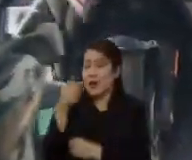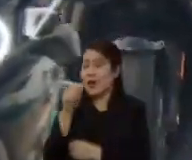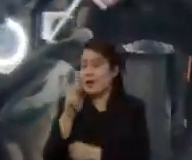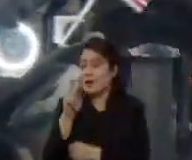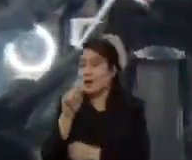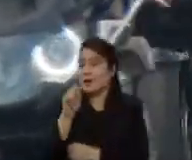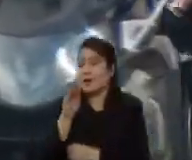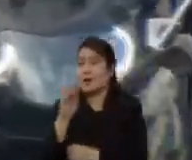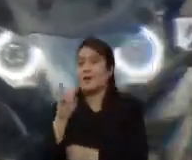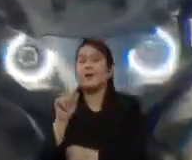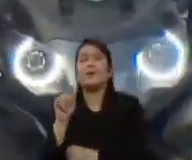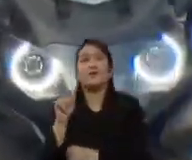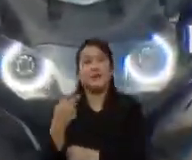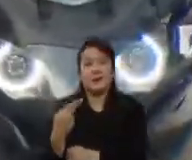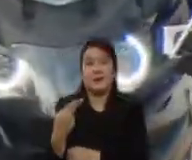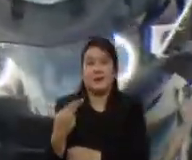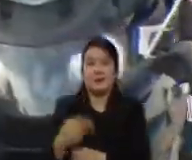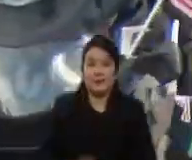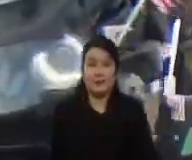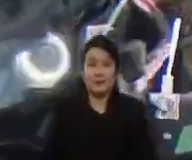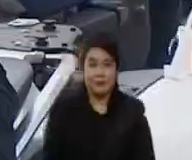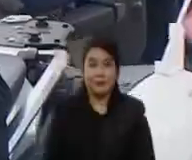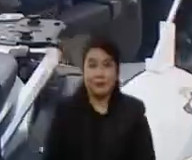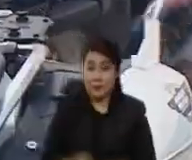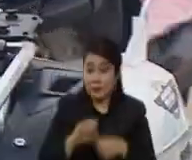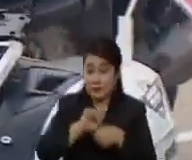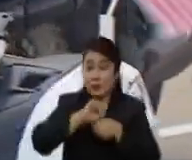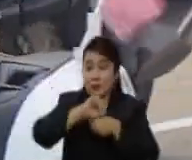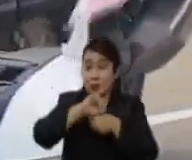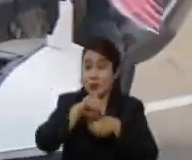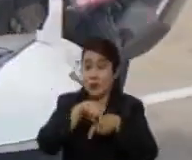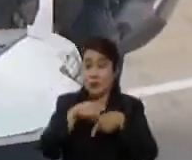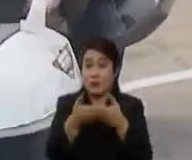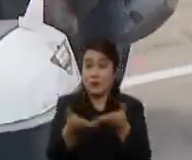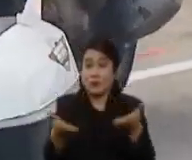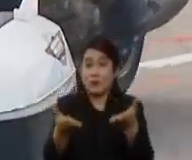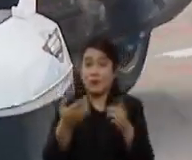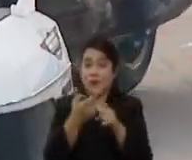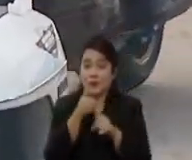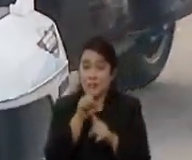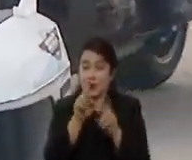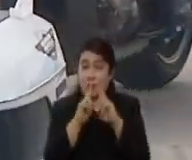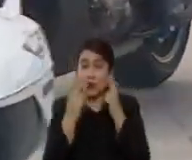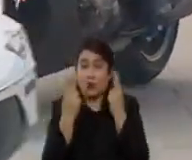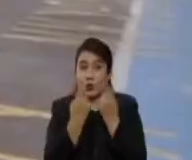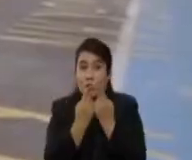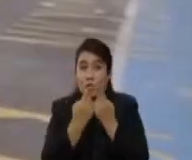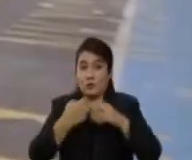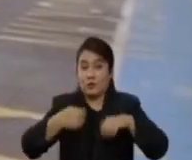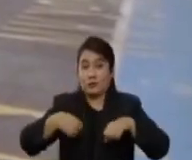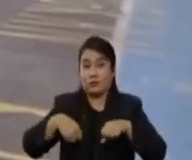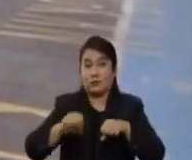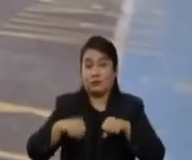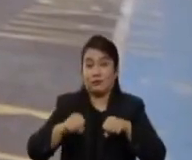Hanafiah bin Abdul Malik. Kontingen ini terdiri daripada satu unit kenderaan pacuan empat roda dan dua